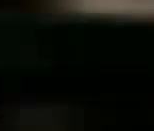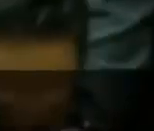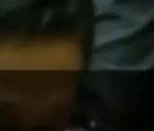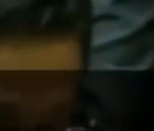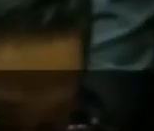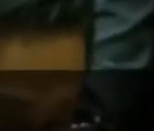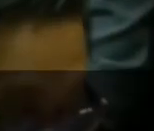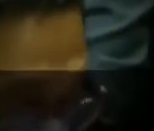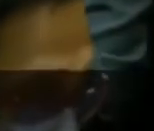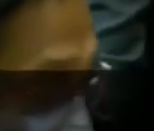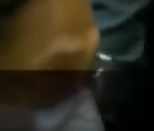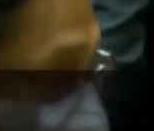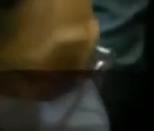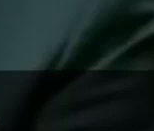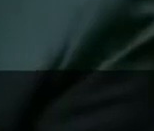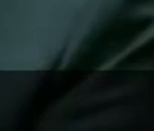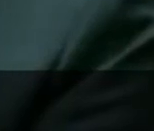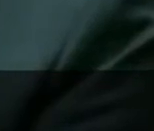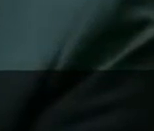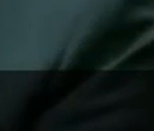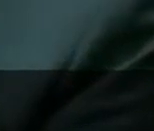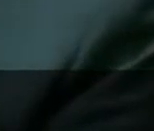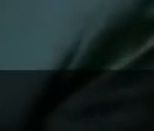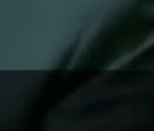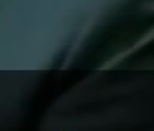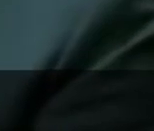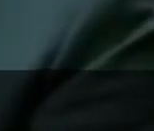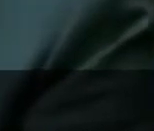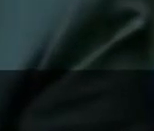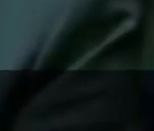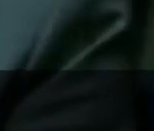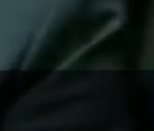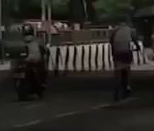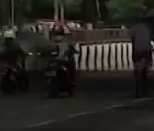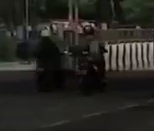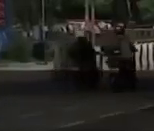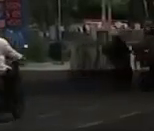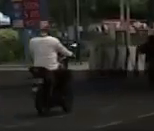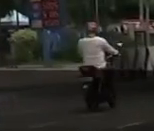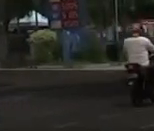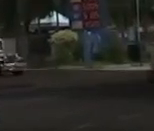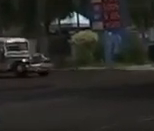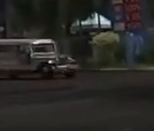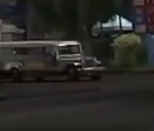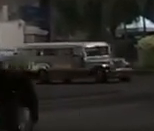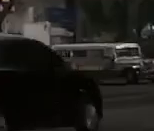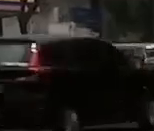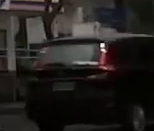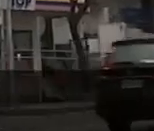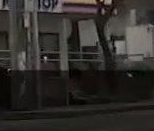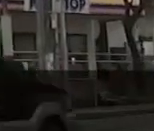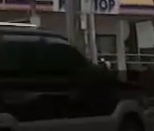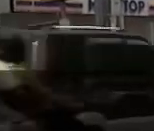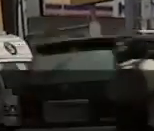kasunduan. Matatanda ang kinwestiyon sa Kamara ni Congressman Rodante Marcoleta ang mga naturang kasunduan. Sabi ni Marcoleta, paglabag sa